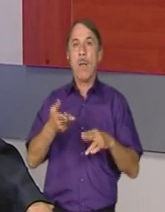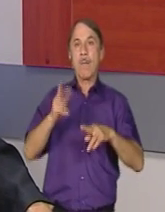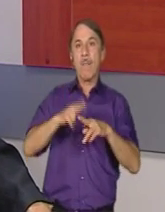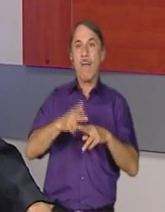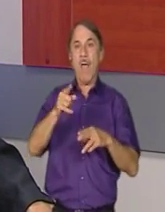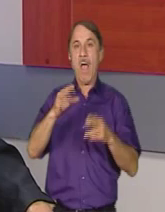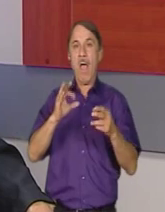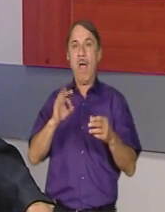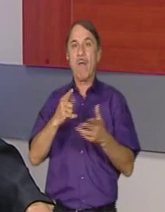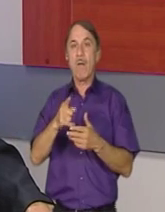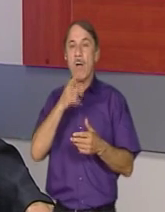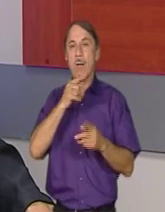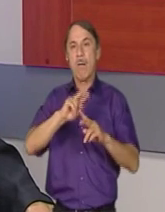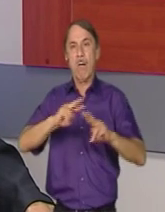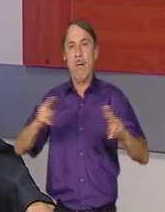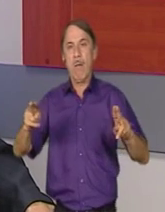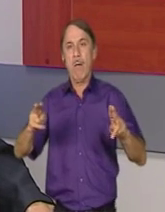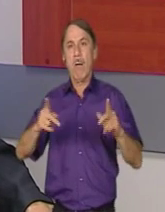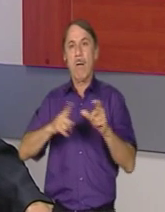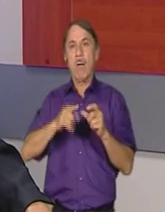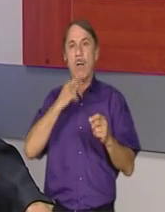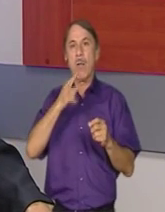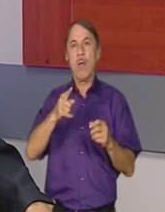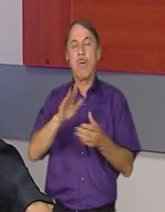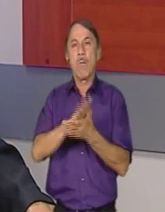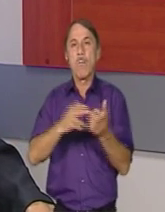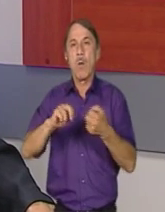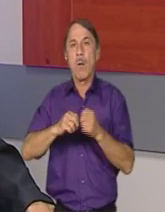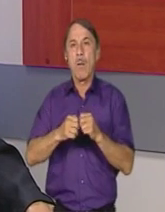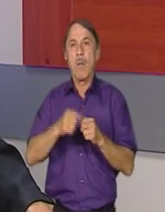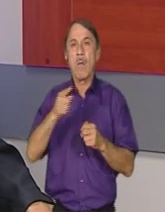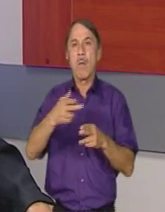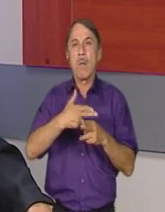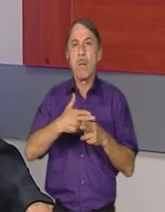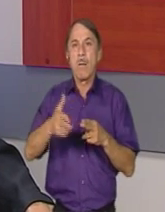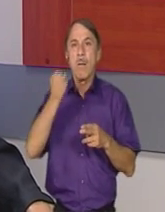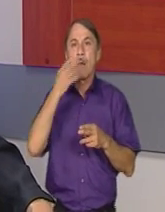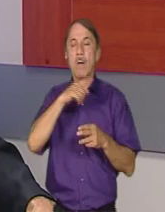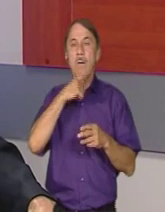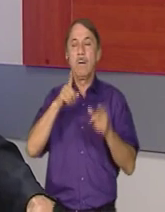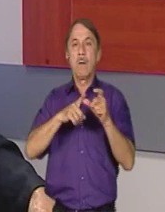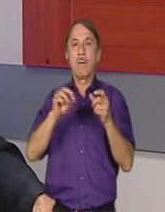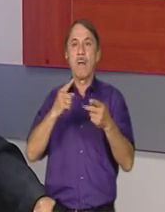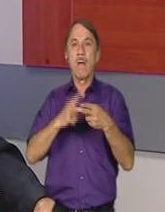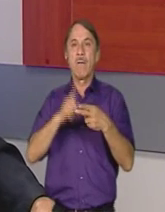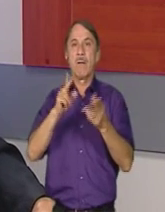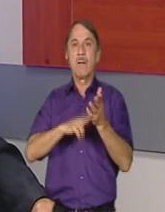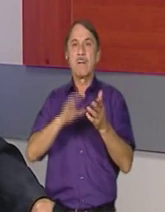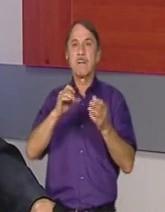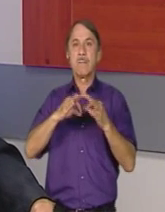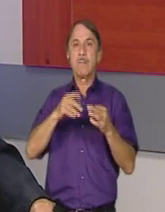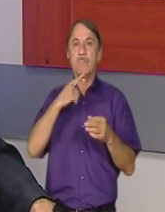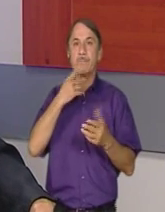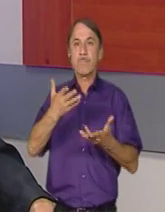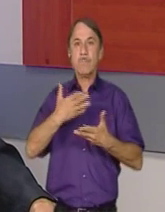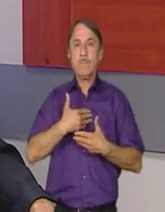da napišem knjigu o aforizama o aforizmu, definicije o definiciji, pojmovi o pojmu. I često je ta definicija, aforizam